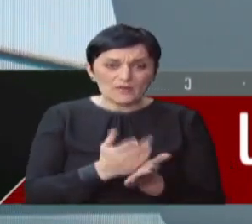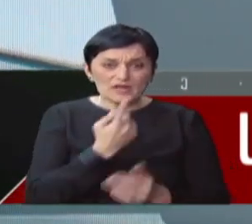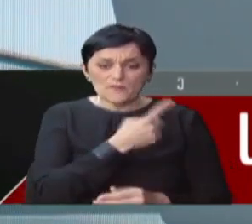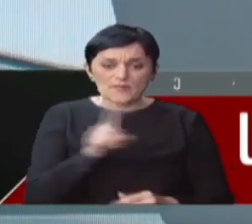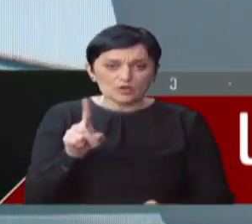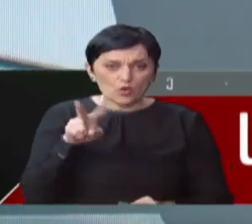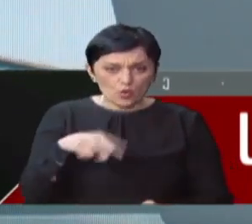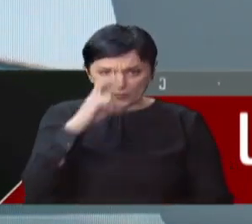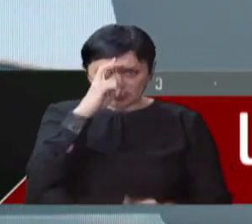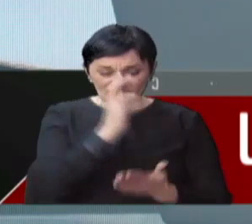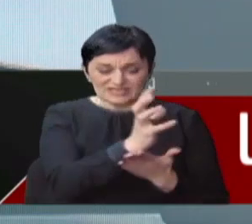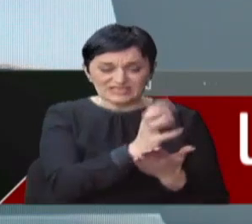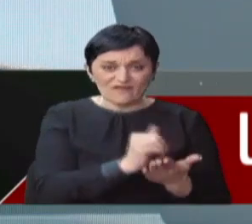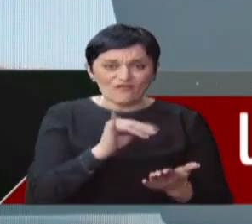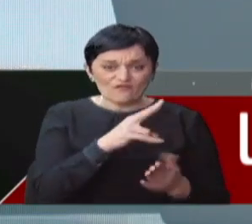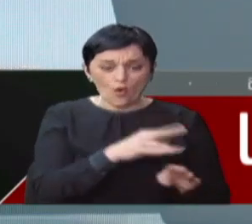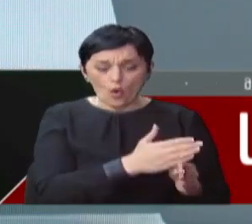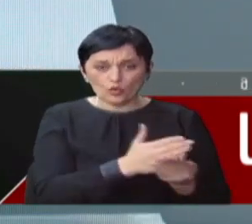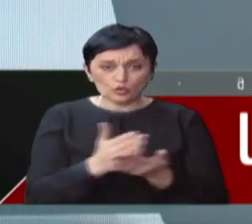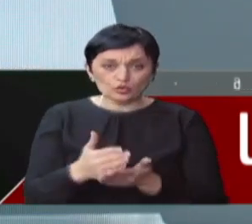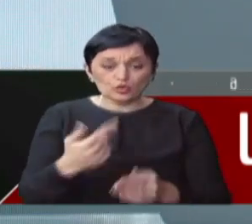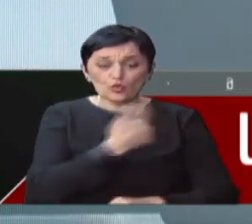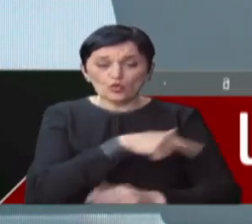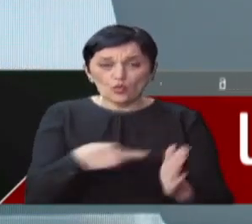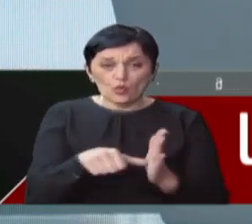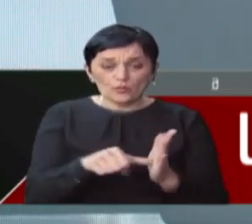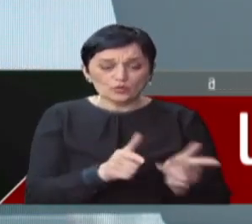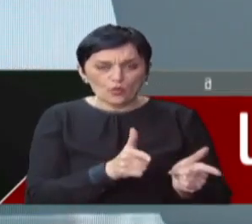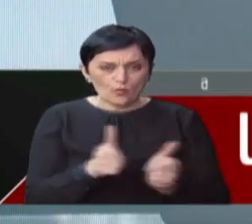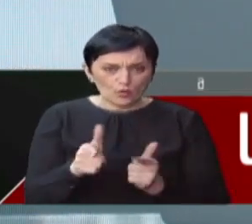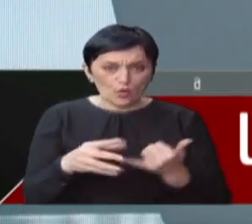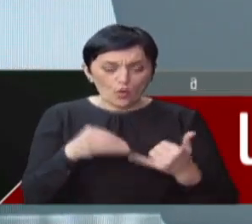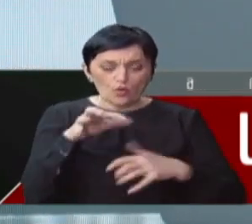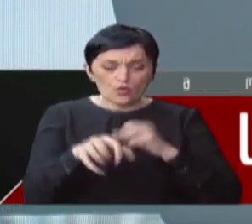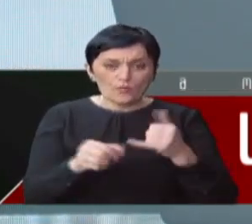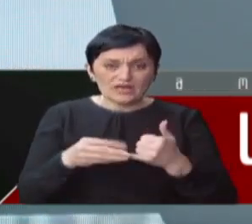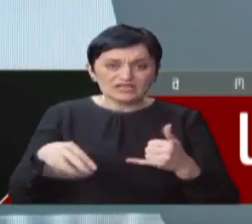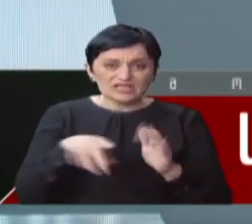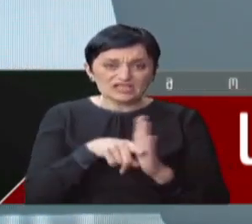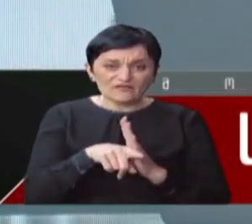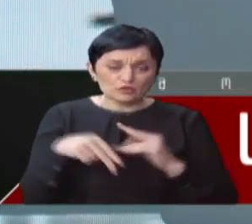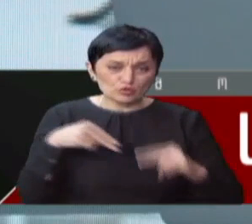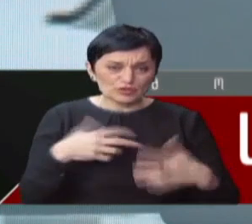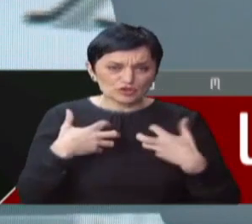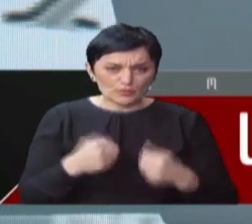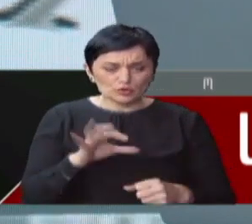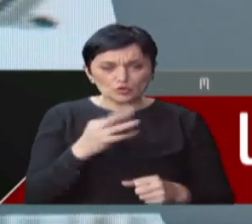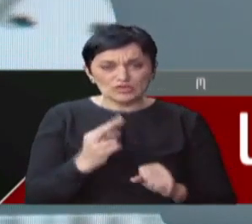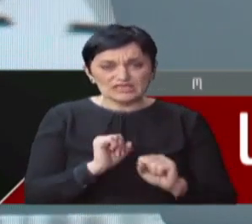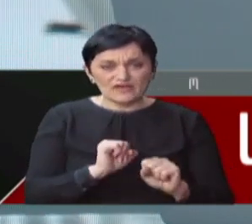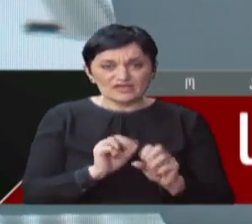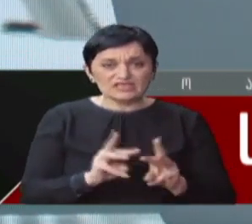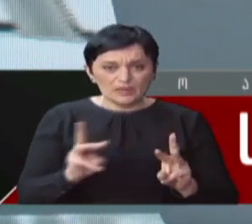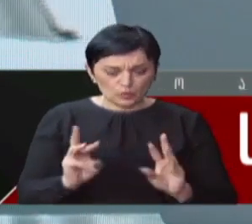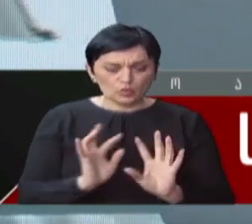მილიონი ლარი მთავრობის სარეზერვო ფონდიდან გამოიყო. ჰუმანიტარული დახმარების მობილიზება ოკუპირებული ტერიტორიებიდან დევნილთა, შრომის, ჯანმრთელობის და სოციალური დაცვის